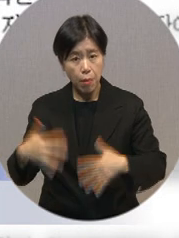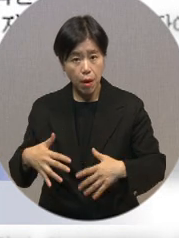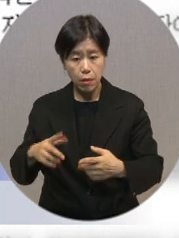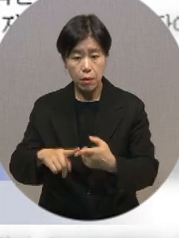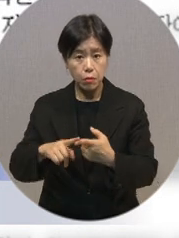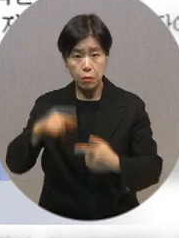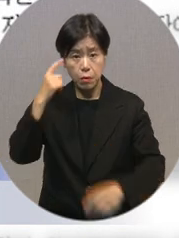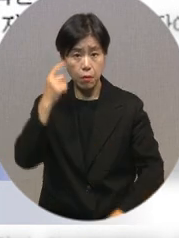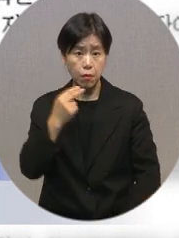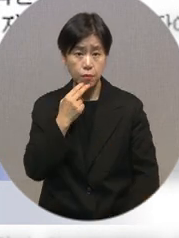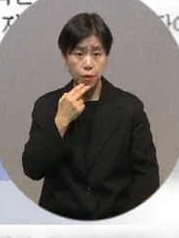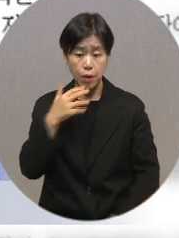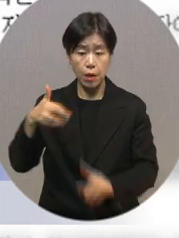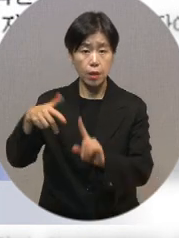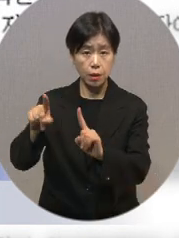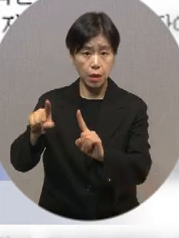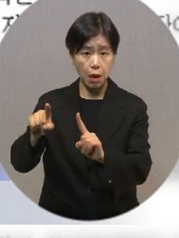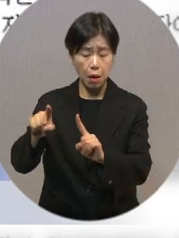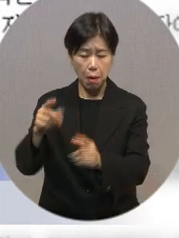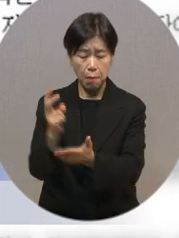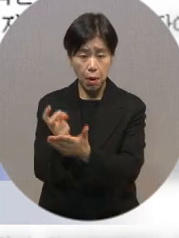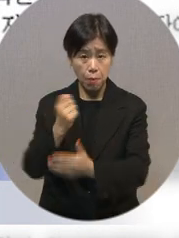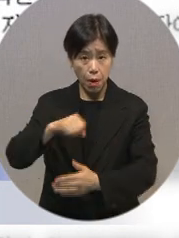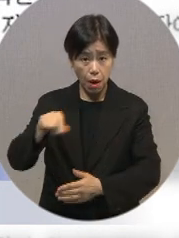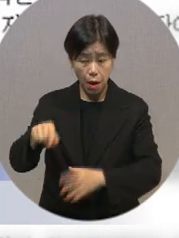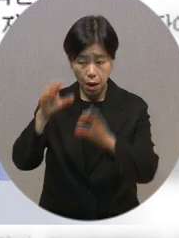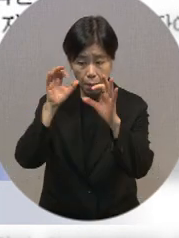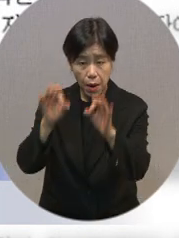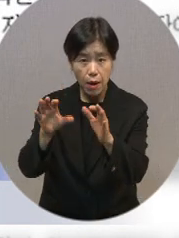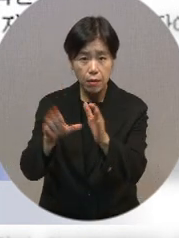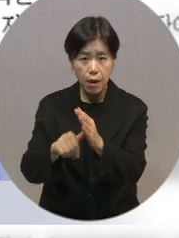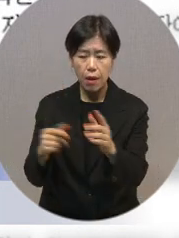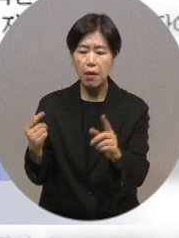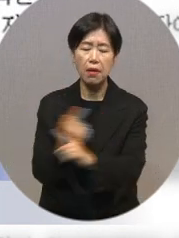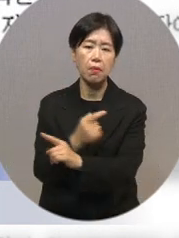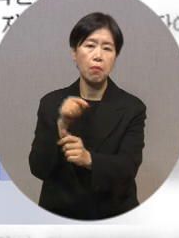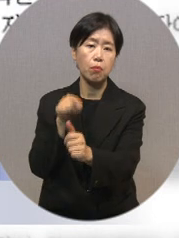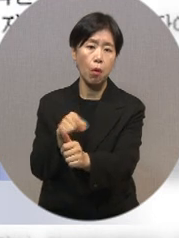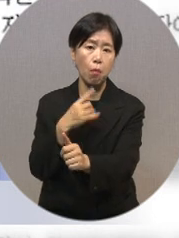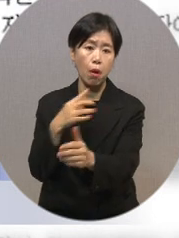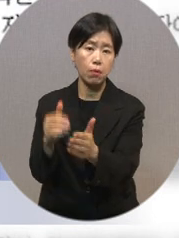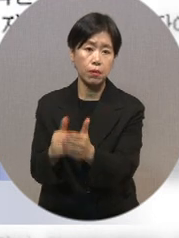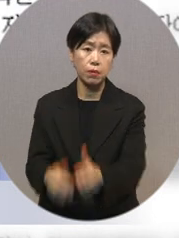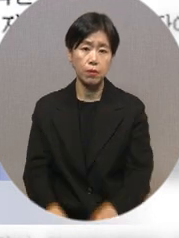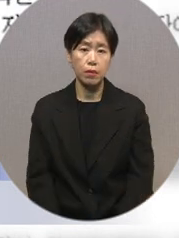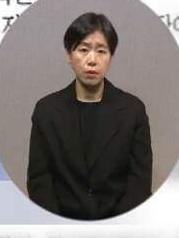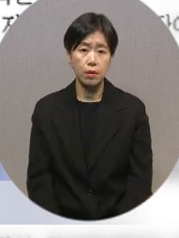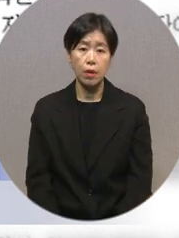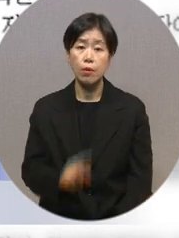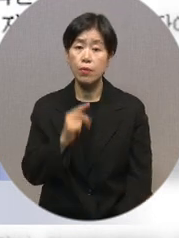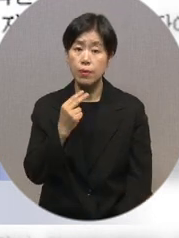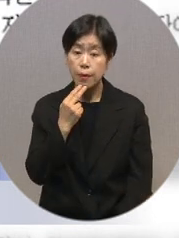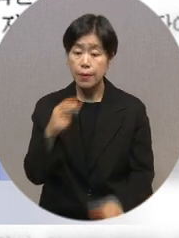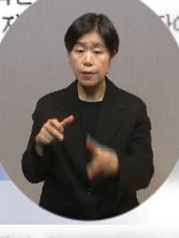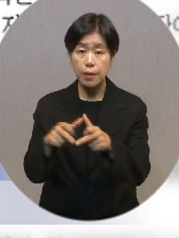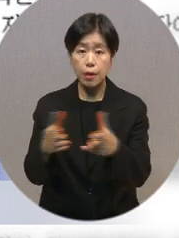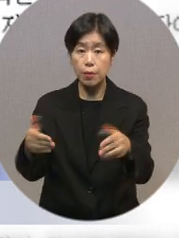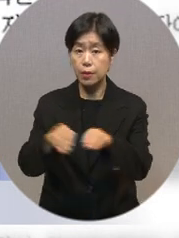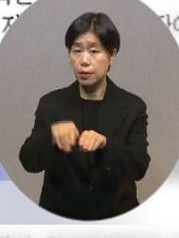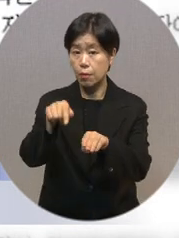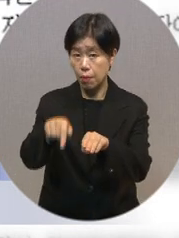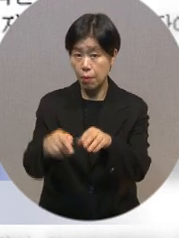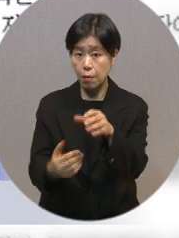1차 위반에 대해서는 개선 명령만 가능하다는 점인데요 물론 장애인 복지 시설에서